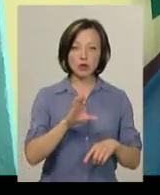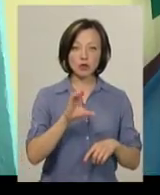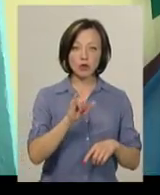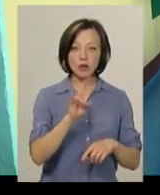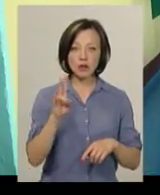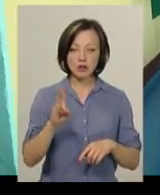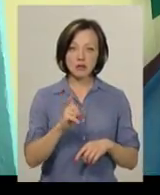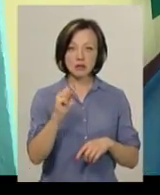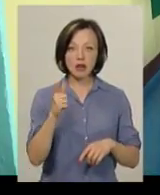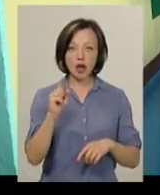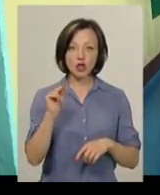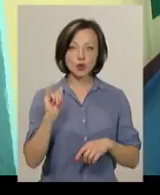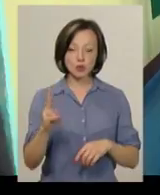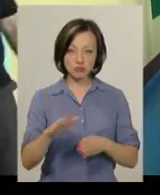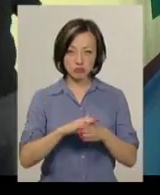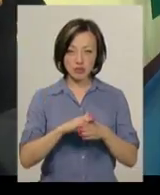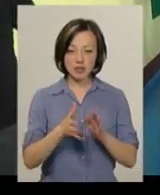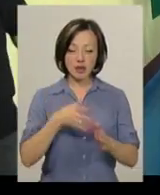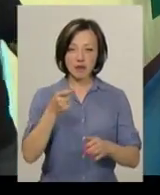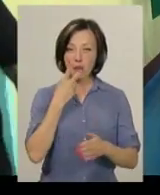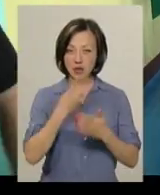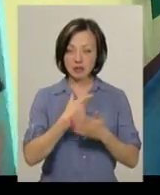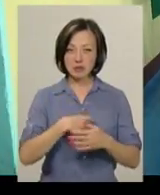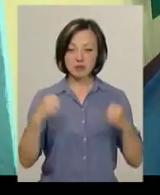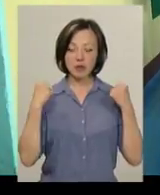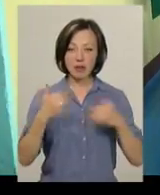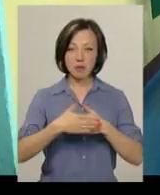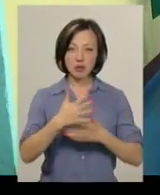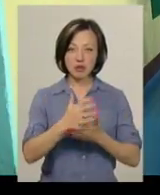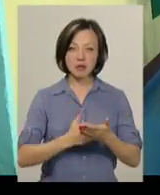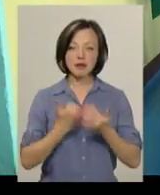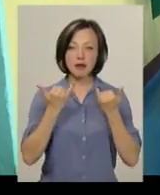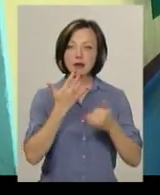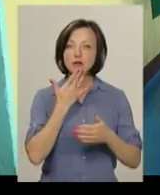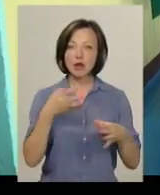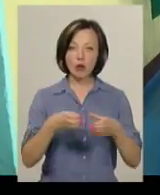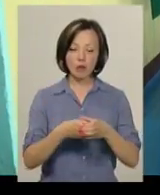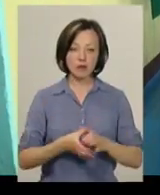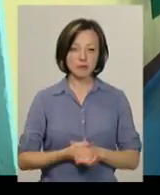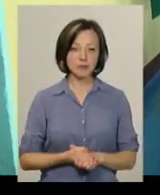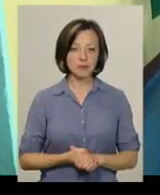на що вони зараз здатні. І заявити себе як спортсмена найближчого резерву для національної команди.